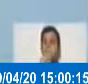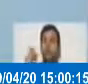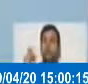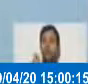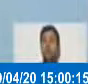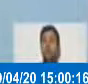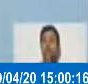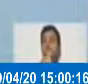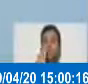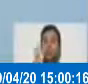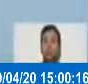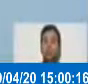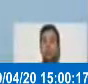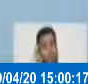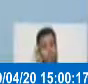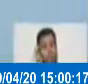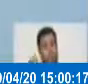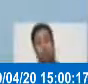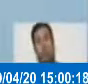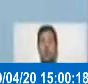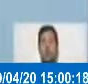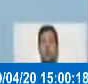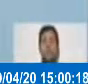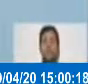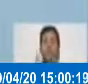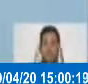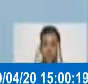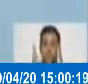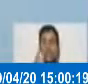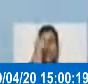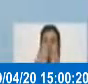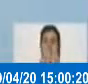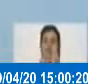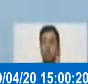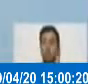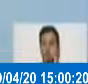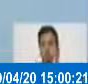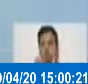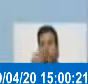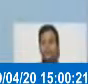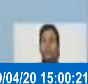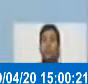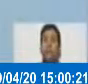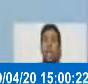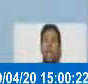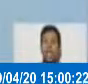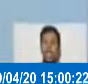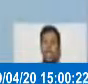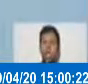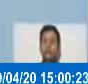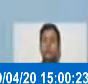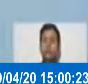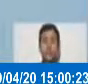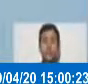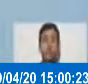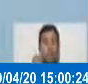যদি এই মৃত্যুর তথ্য বিশ্লেষণে যাই, তাহলে আমাদের বেশিরভাগ মৃত্যু হলো ঢাকা